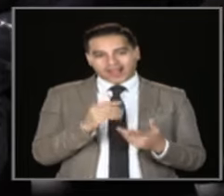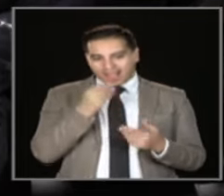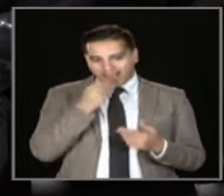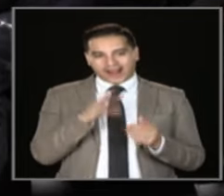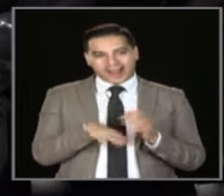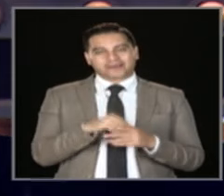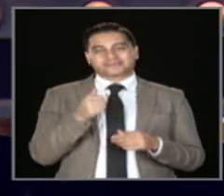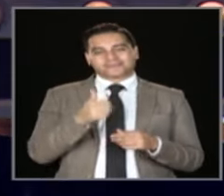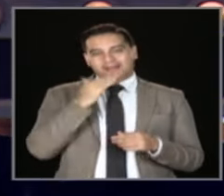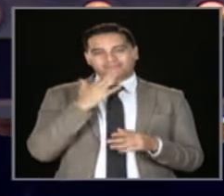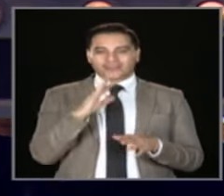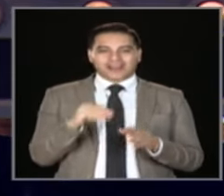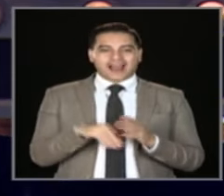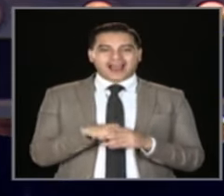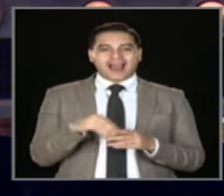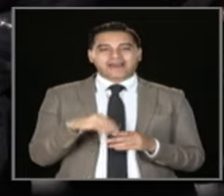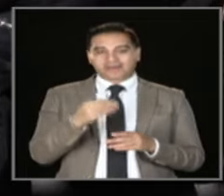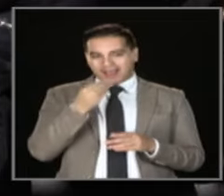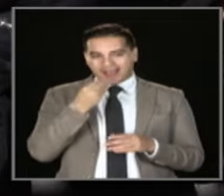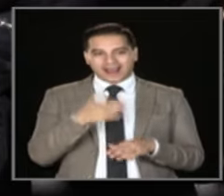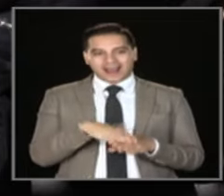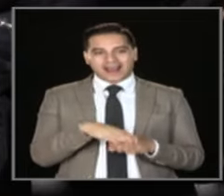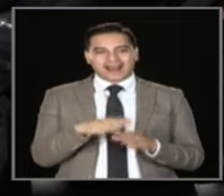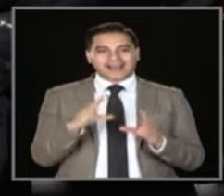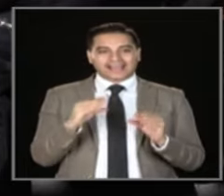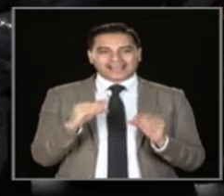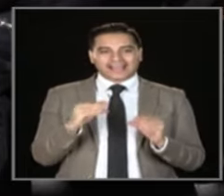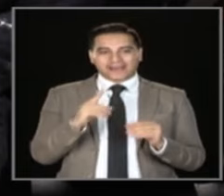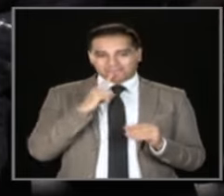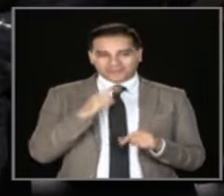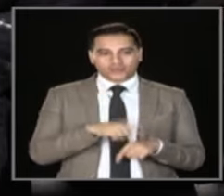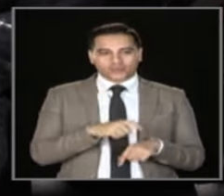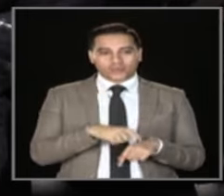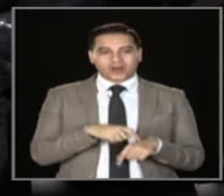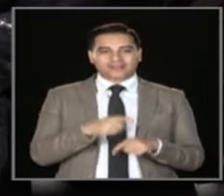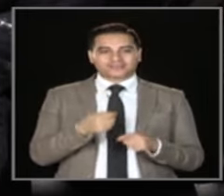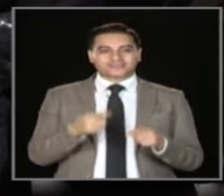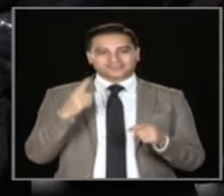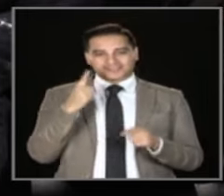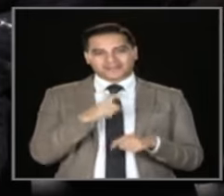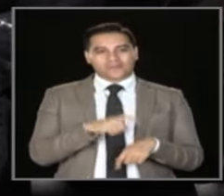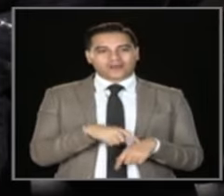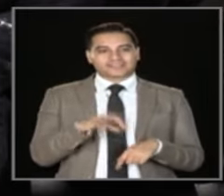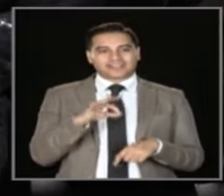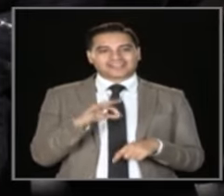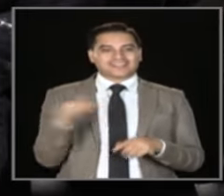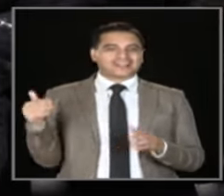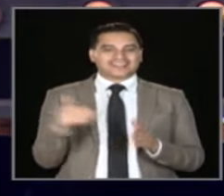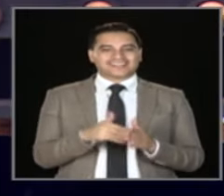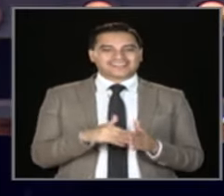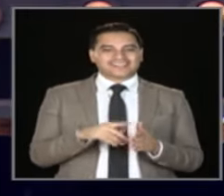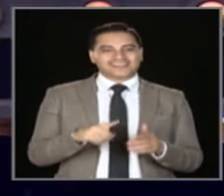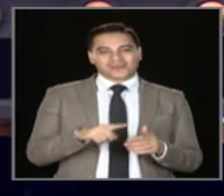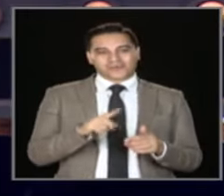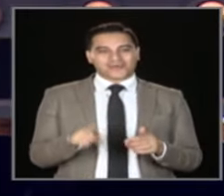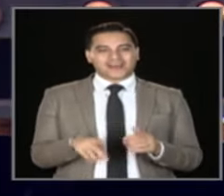اتحرقتش. حرقته ايه؟ لا لا، كنا بنعمل بان كيك كده، بس هو الوقت ما اسعفناش يعني، فخلصنا الساعه 3 الفجر. بقول لك